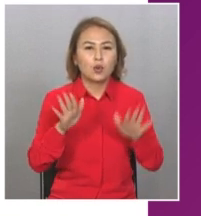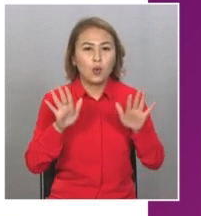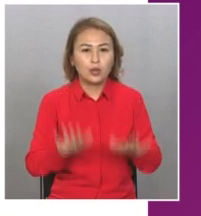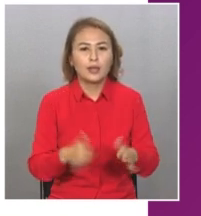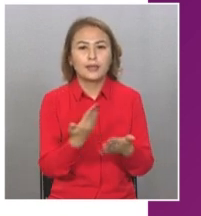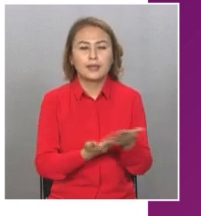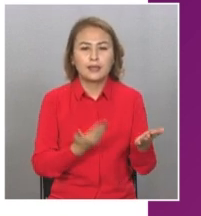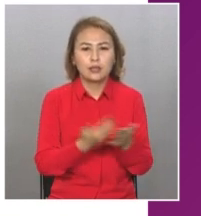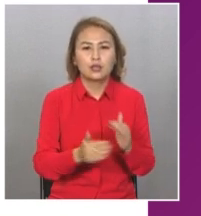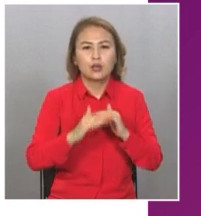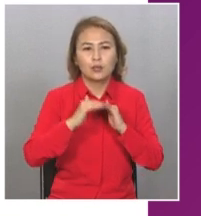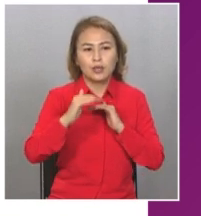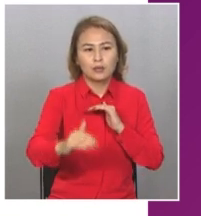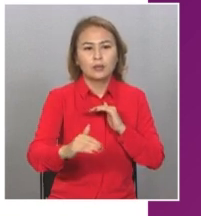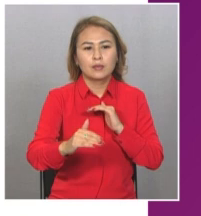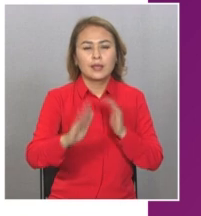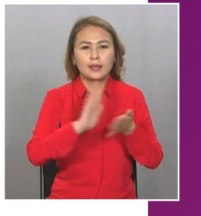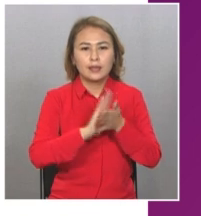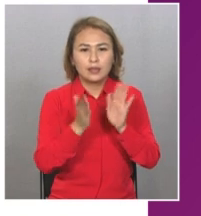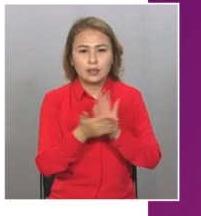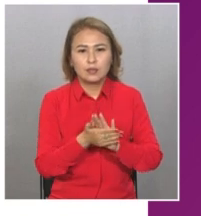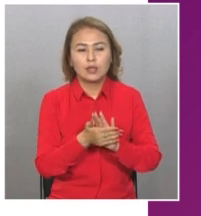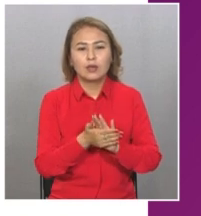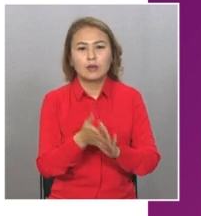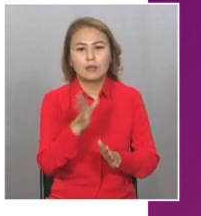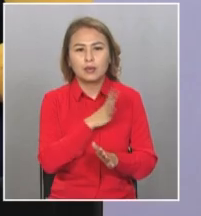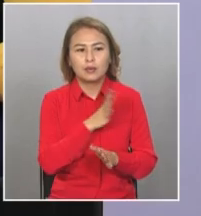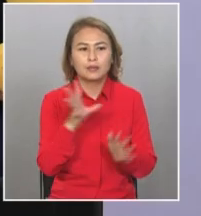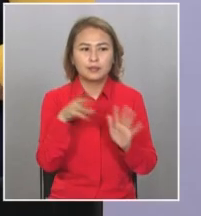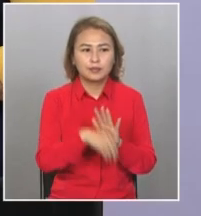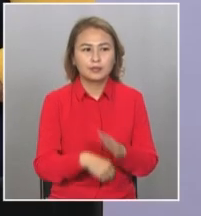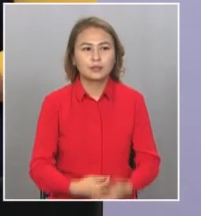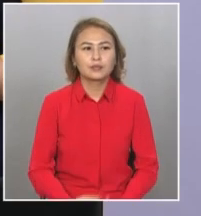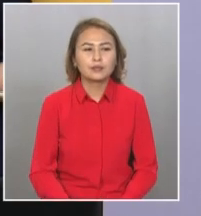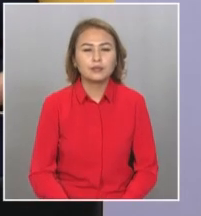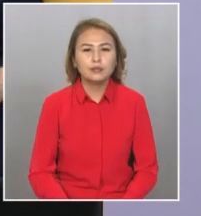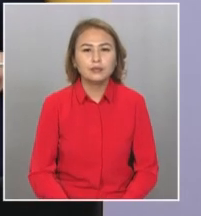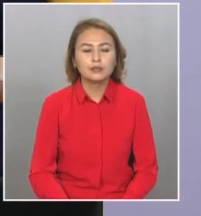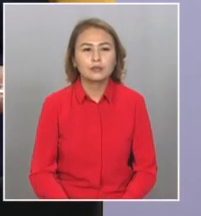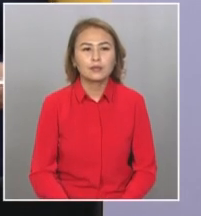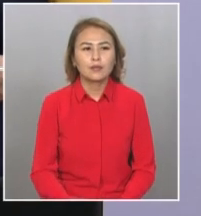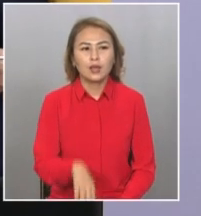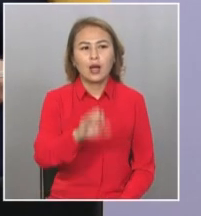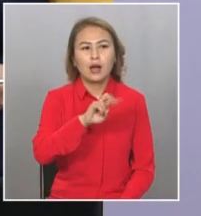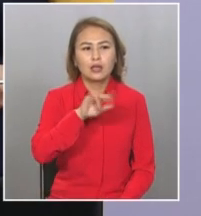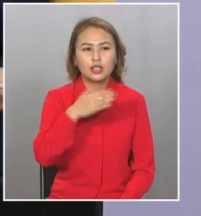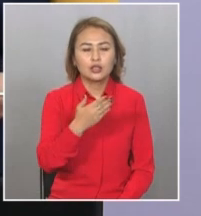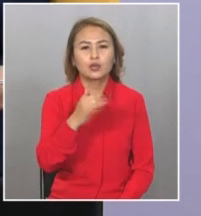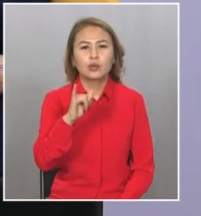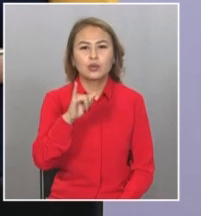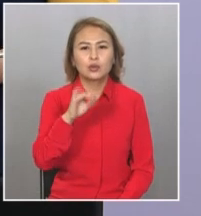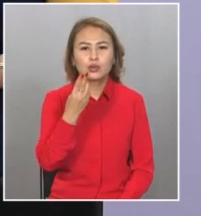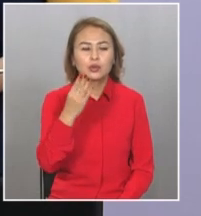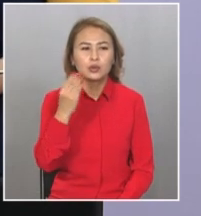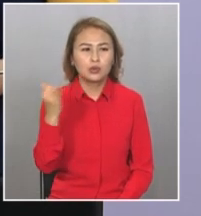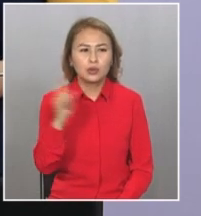орлалықтардың кеңес үкіметінмен келісіміне ықпал етті. Енді алаш партиясы мен